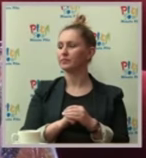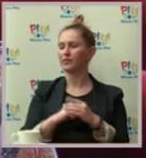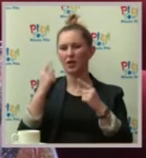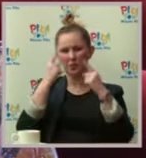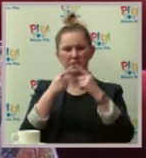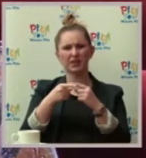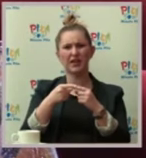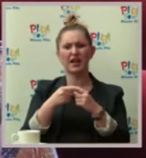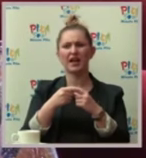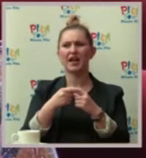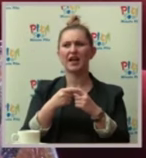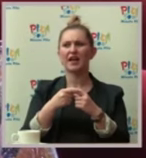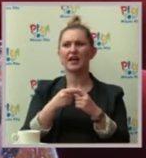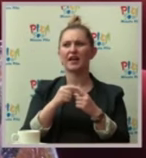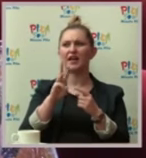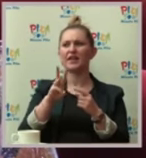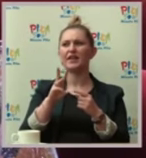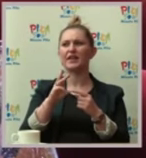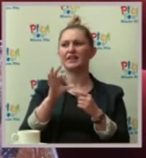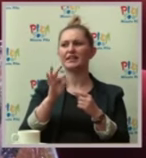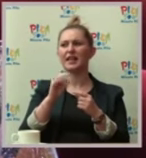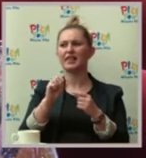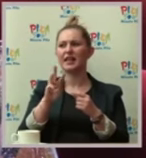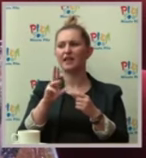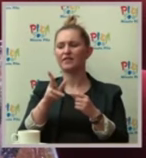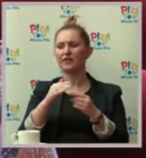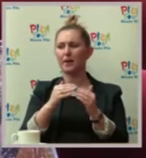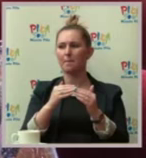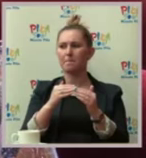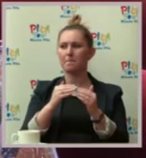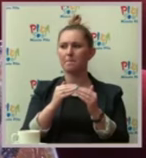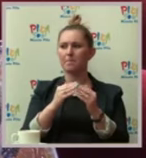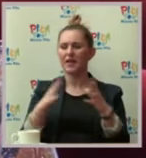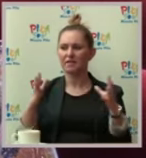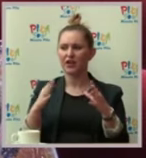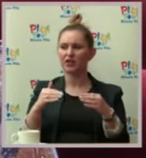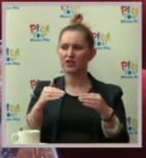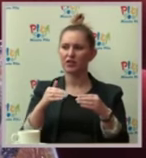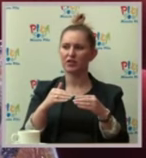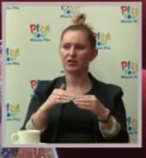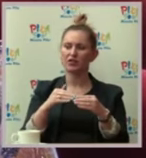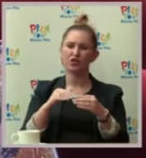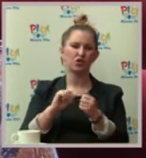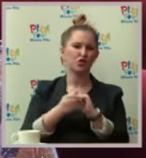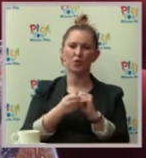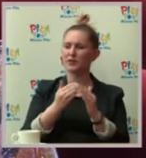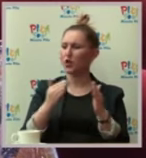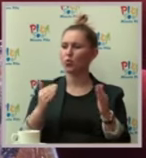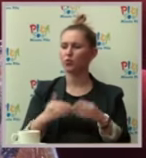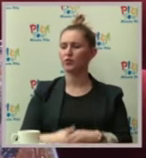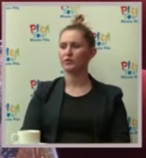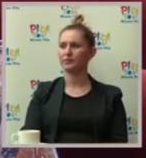że te 50% ewentualne tej różnicy, to z jednej strony oczywiście gmina musi mieć